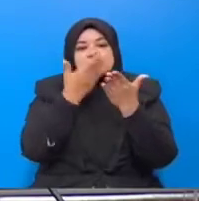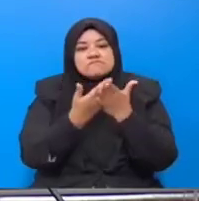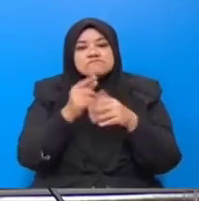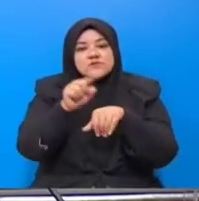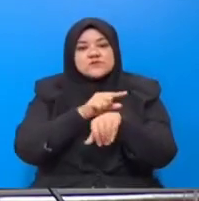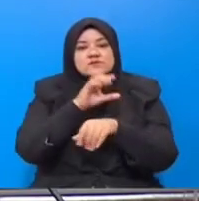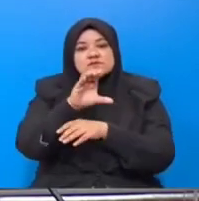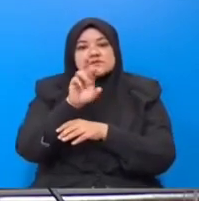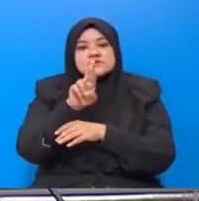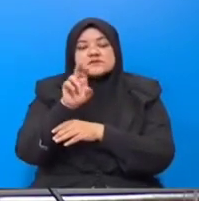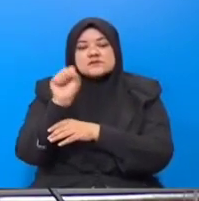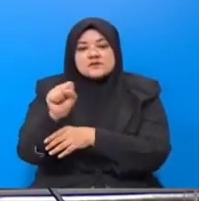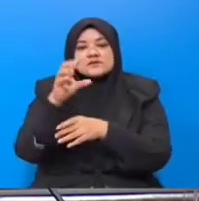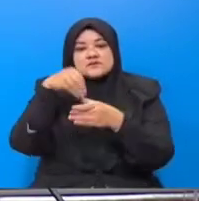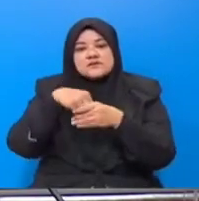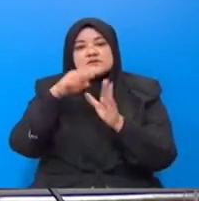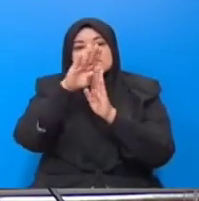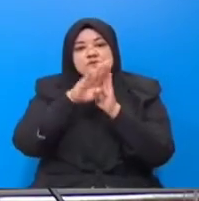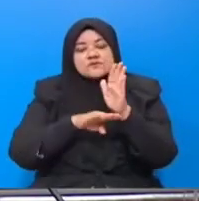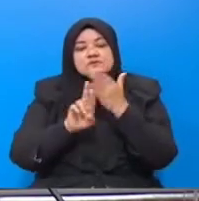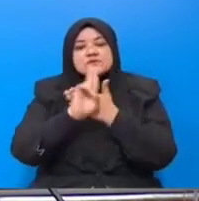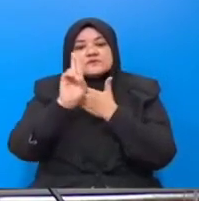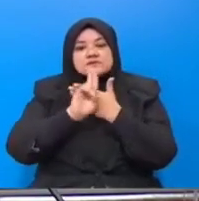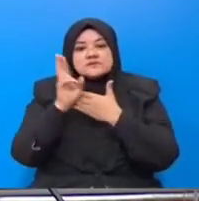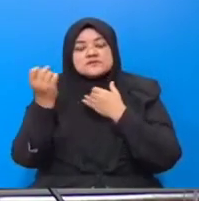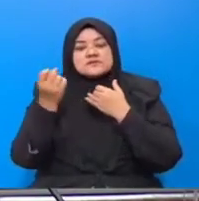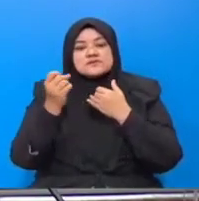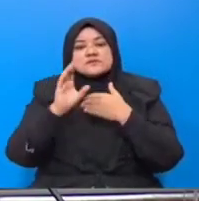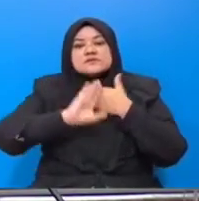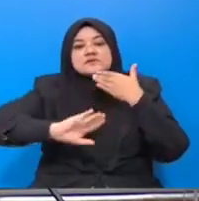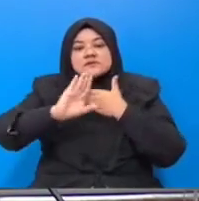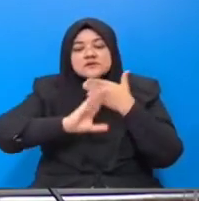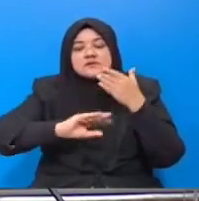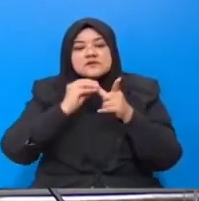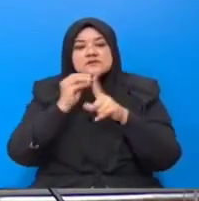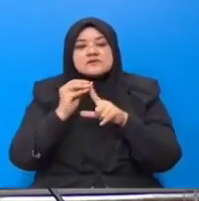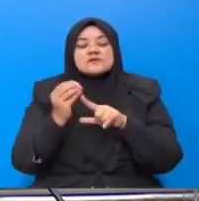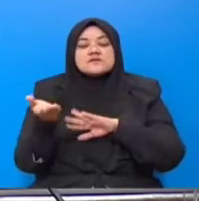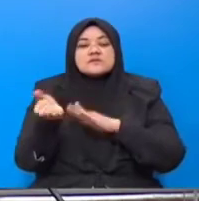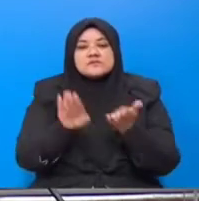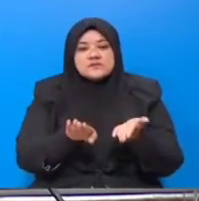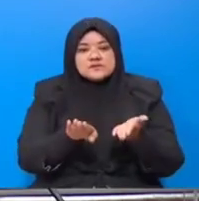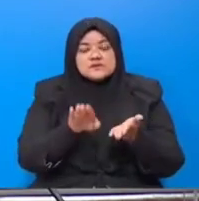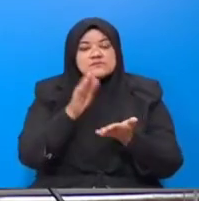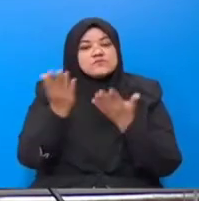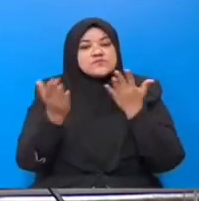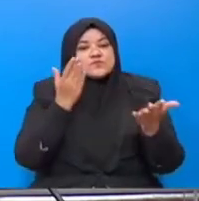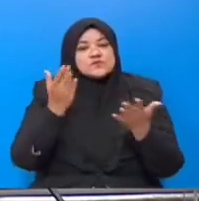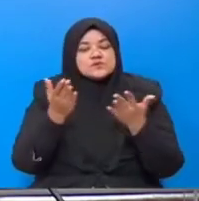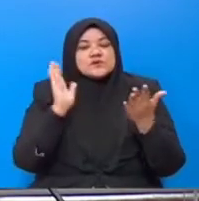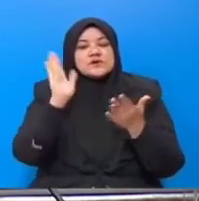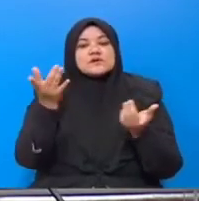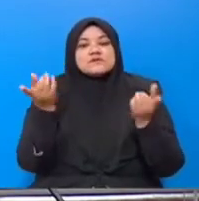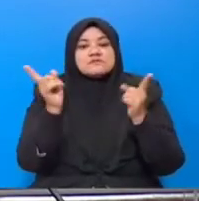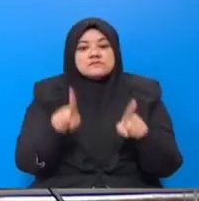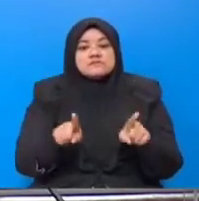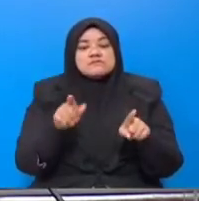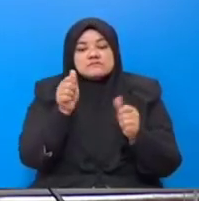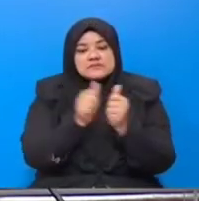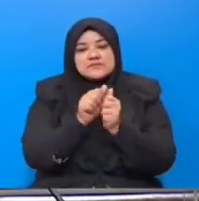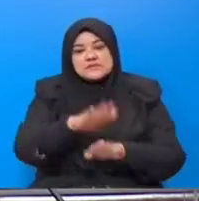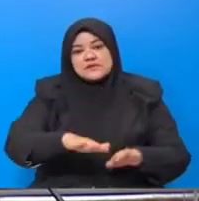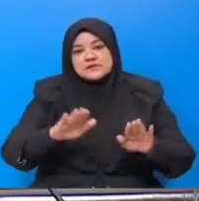penggunaan CRS dalam mengurangkan risiko Chandra kecederaan atau kematian yang mungkin dialami oleh